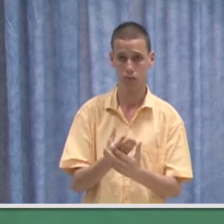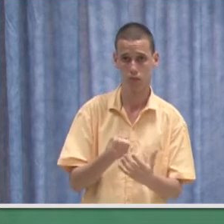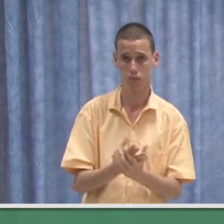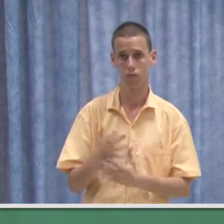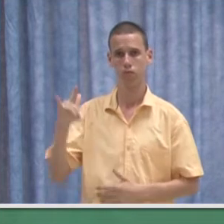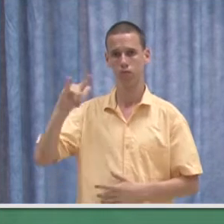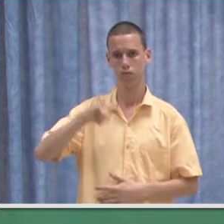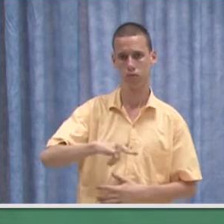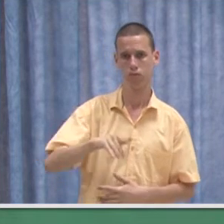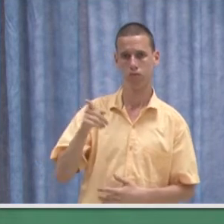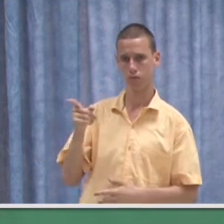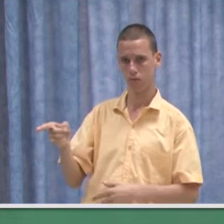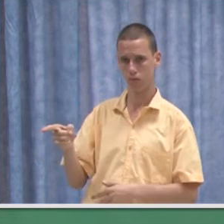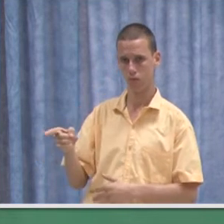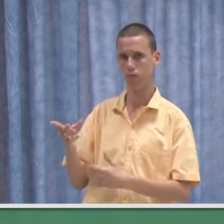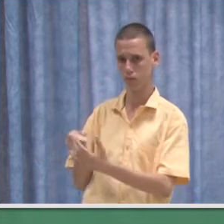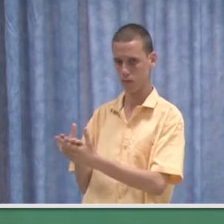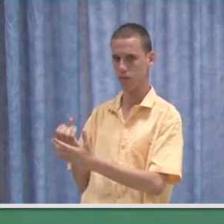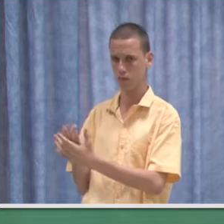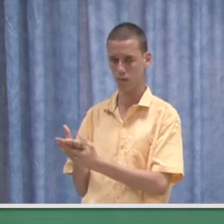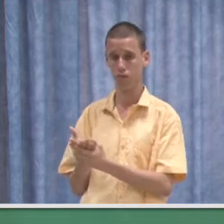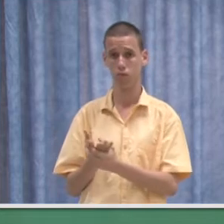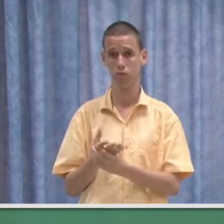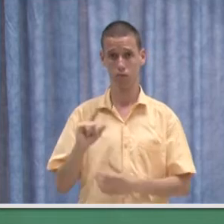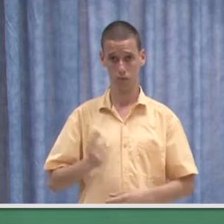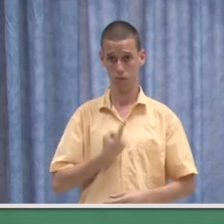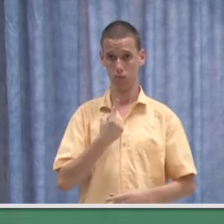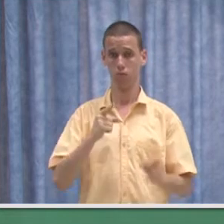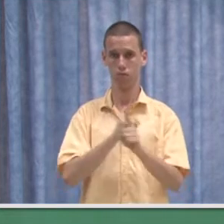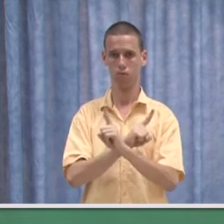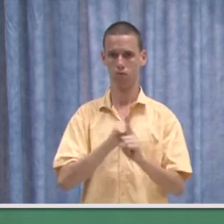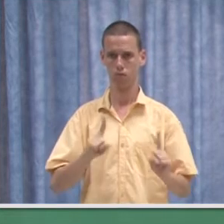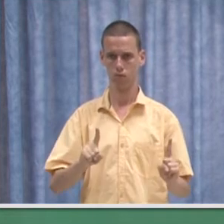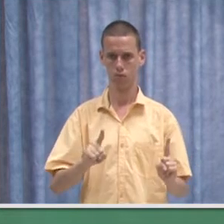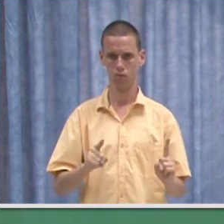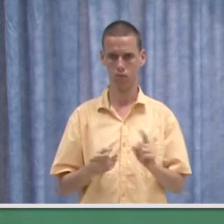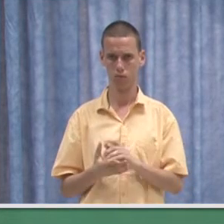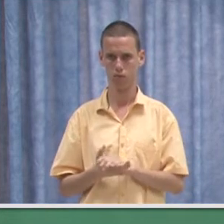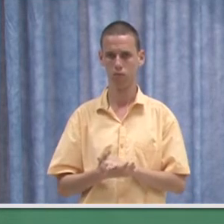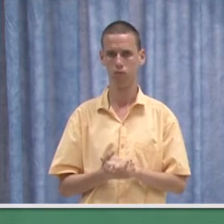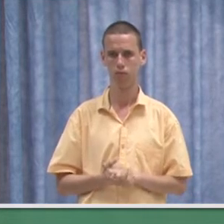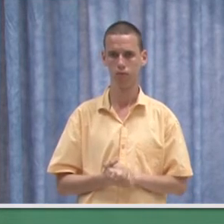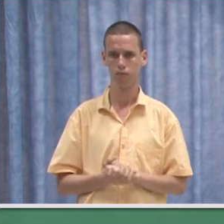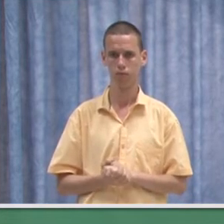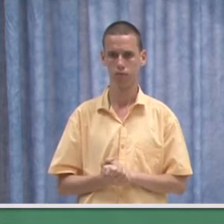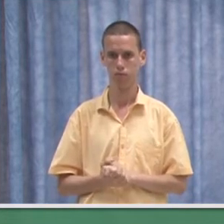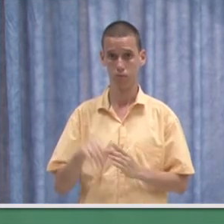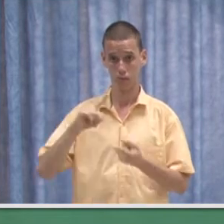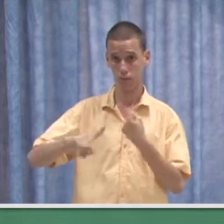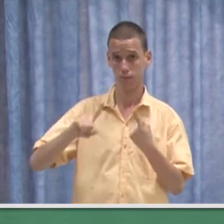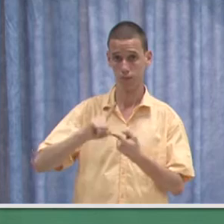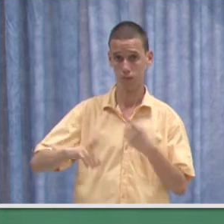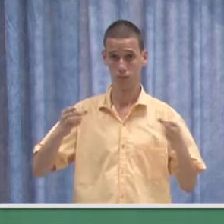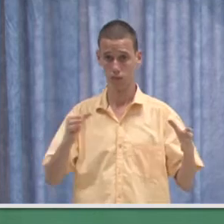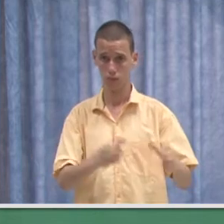qu'un charter gagne faire. Nous comprenons aussi. Vous dites, pour savoir un charter gagne faire, besoin marketing, besoin gagne faire